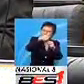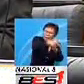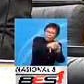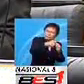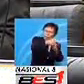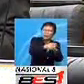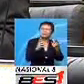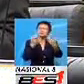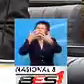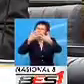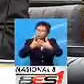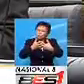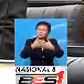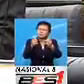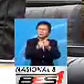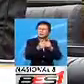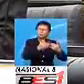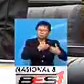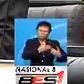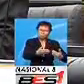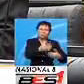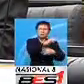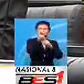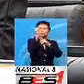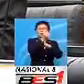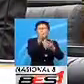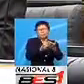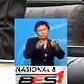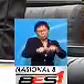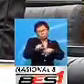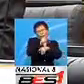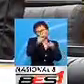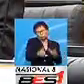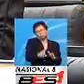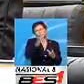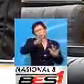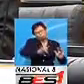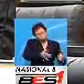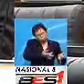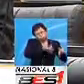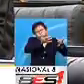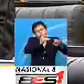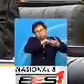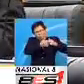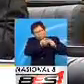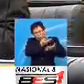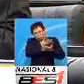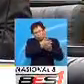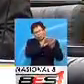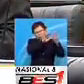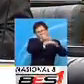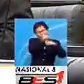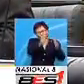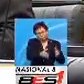balik yang bersesuaian dengan komitmen dan situasi semasa pelanggan bagi meringankan masalah kewangan yang dihadapi